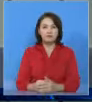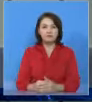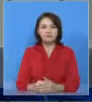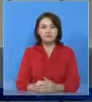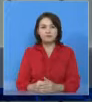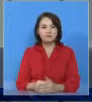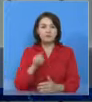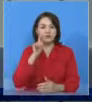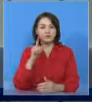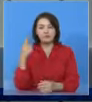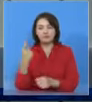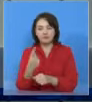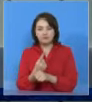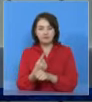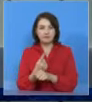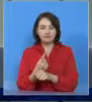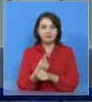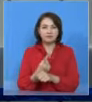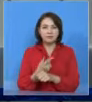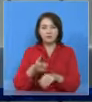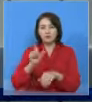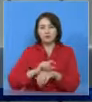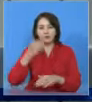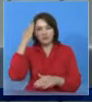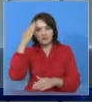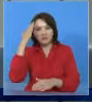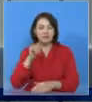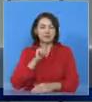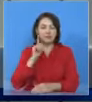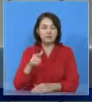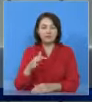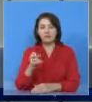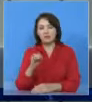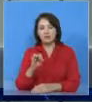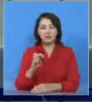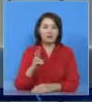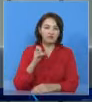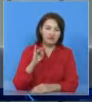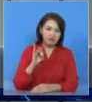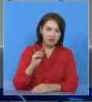жүрген жастардың біреуі өте талантты жас. Есенбек Жұмағалиев, Анжелика